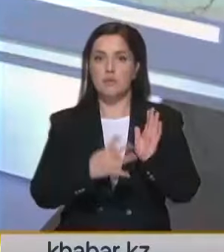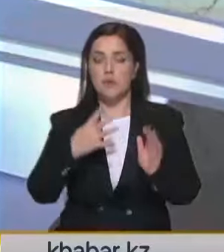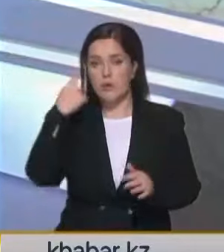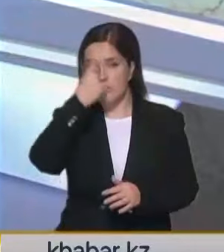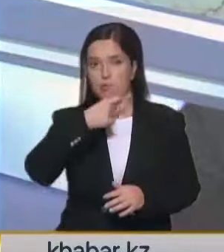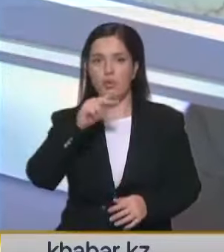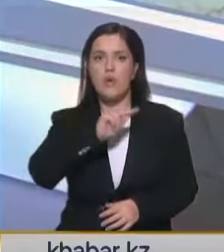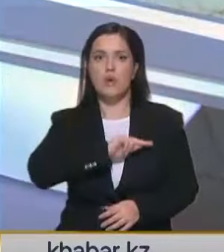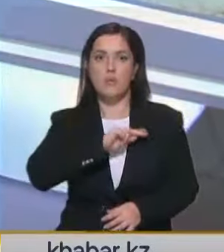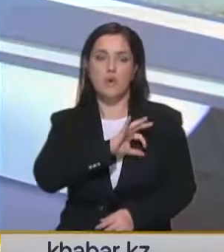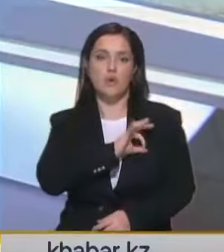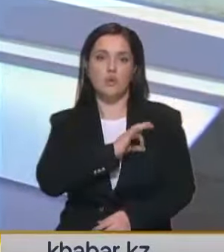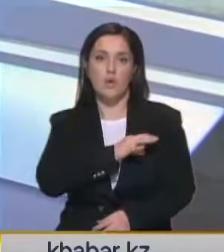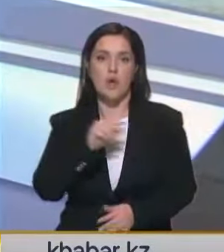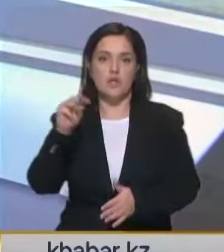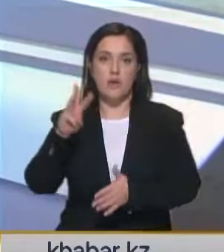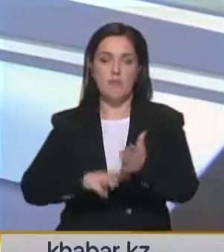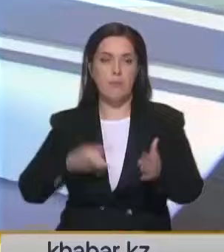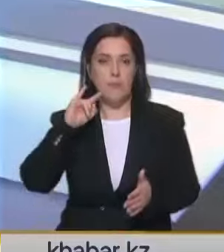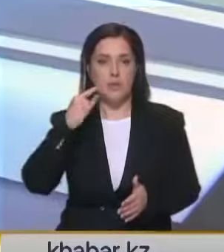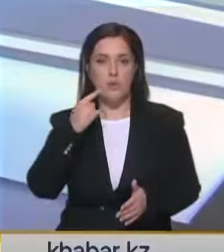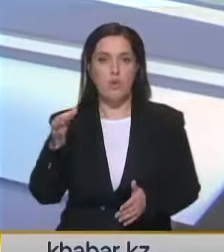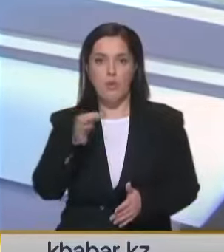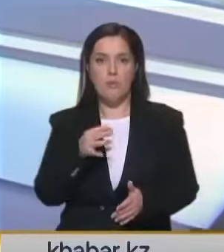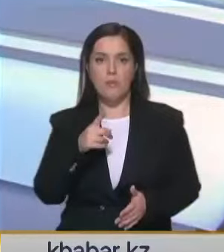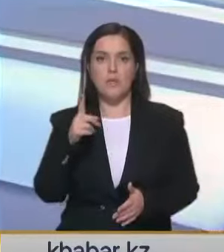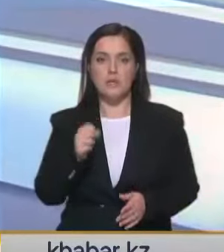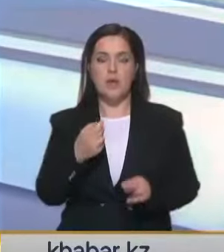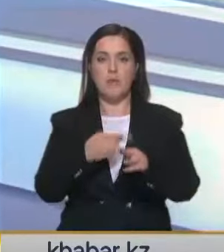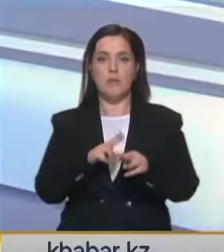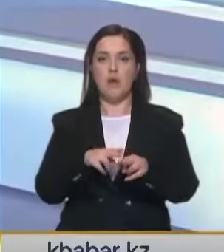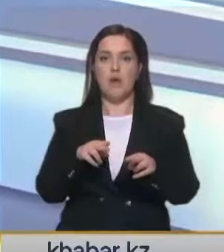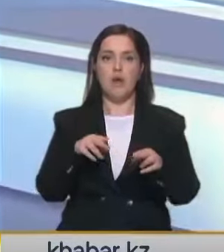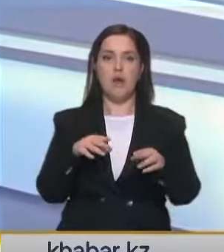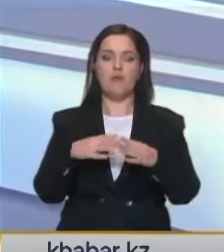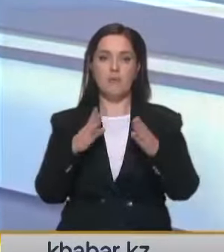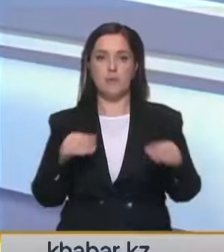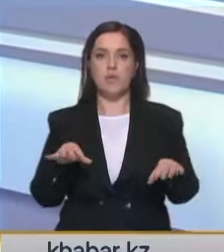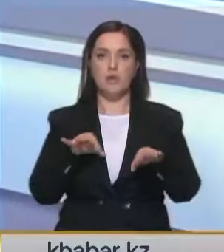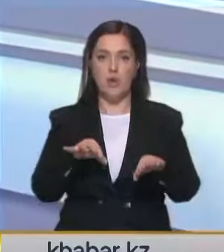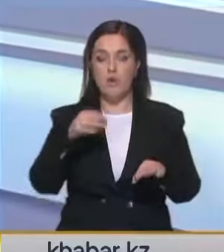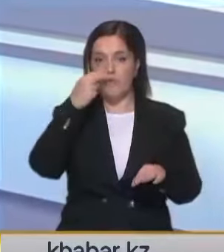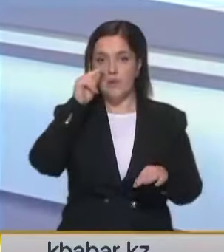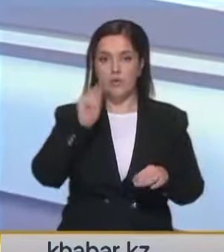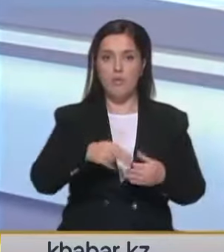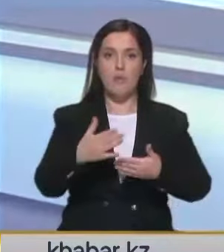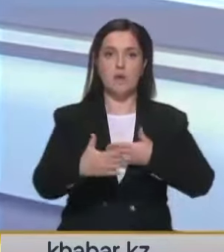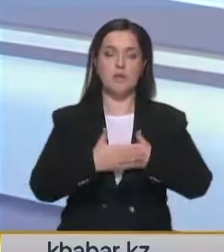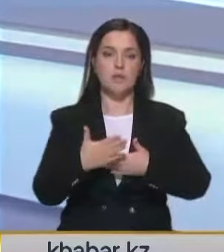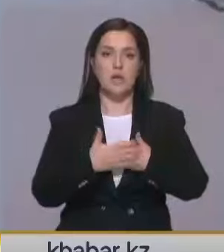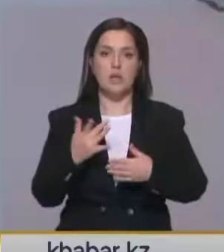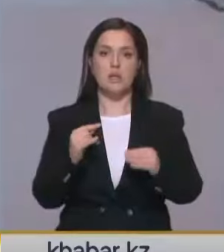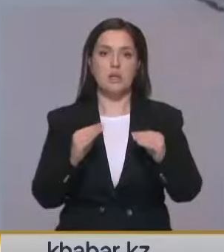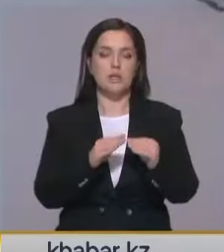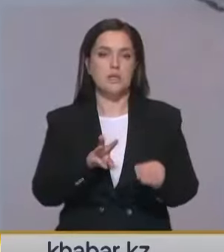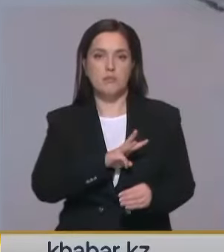274 должностных юридических лица оштрафовали в Павлодарской области за неудовлетворительное содержание автомобильных дорог. Виновники понесли